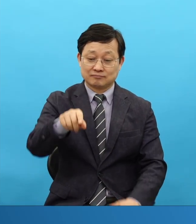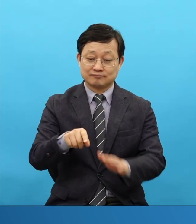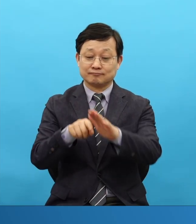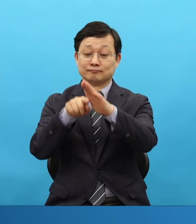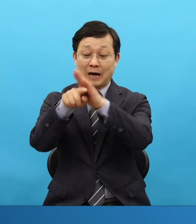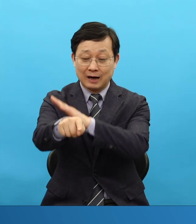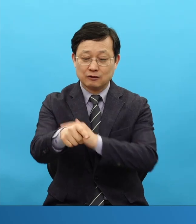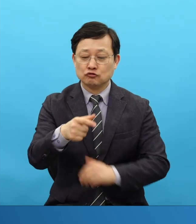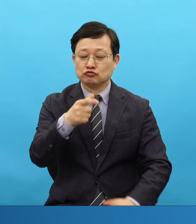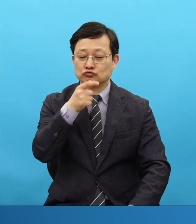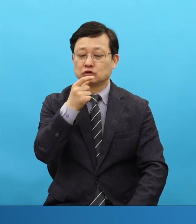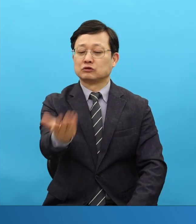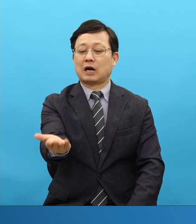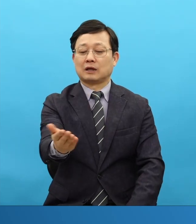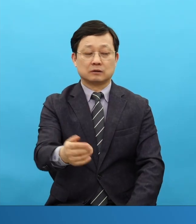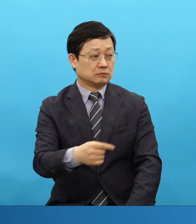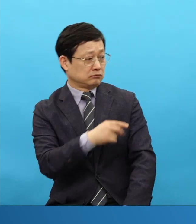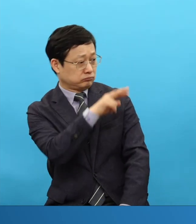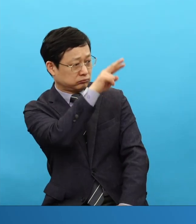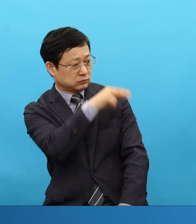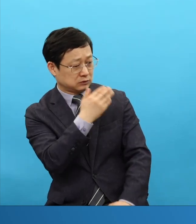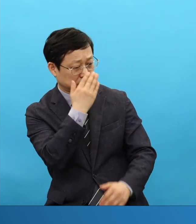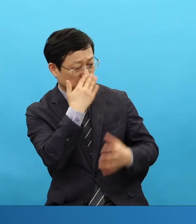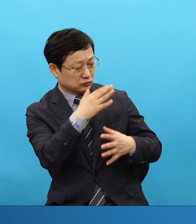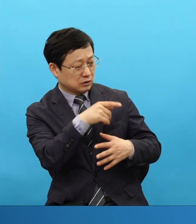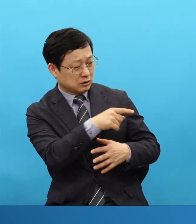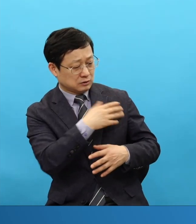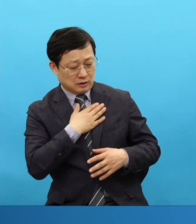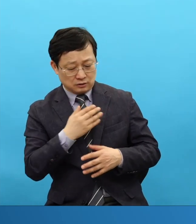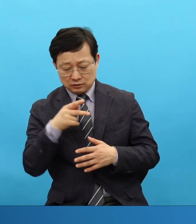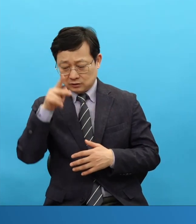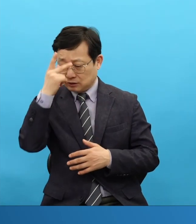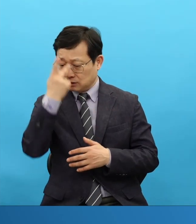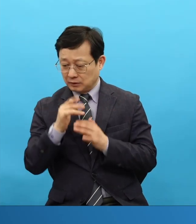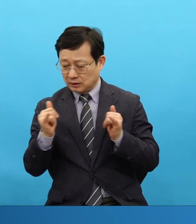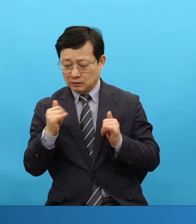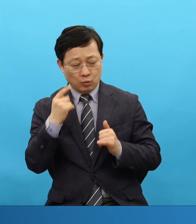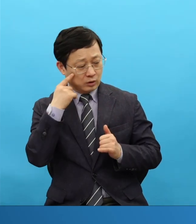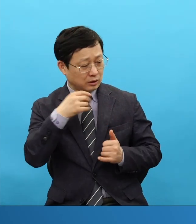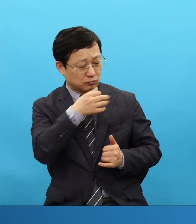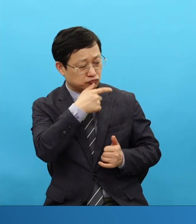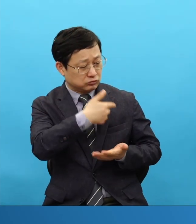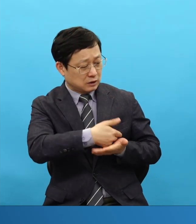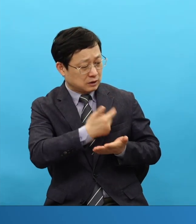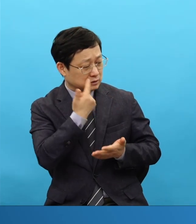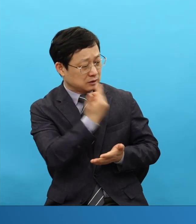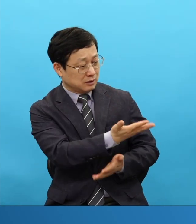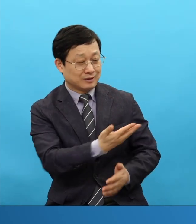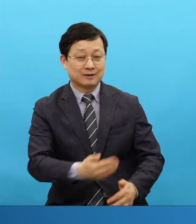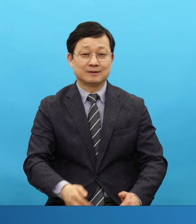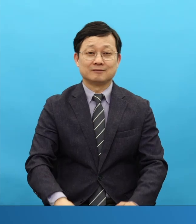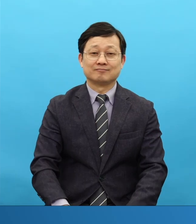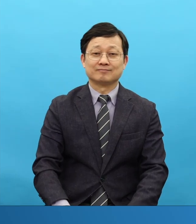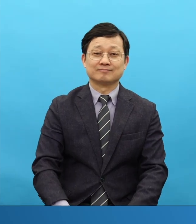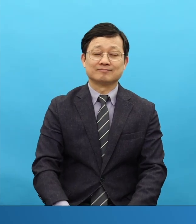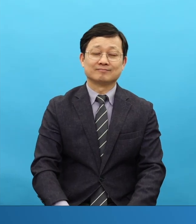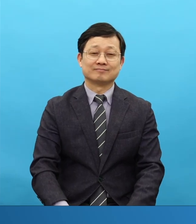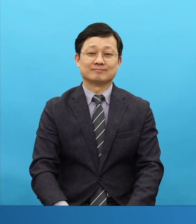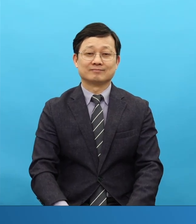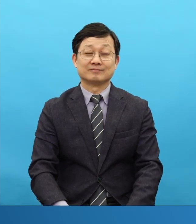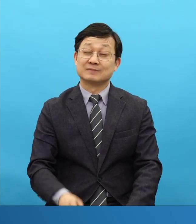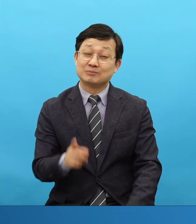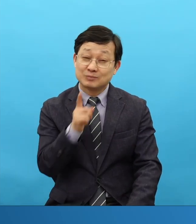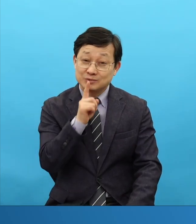유대인인데 왜 날 보고 물 달라느냐 이렇게 얘기했죠. And so Jesus asked for water from the lady of Suga, and she asked, "Why do you ask water from 자, me?" 그